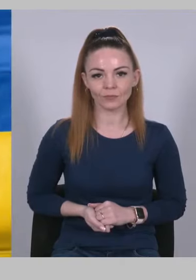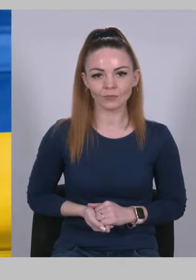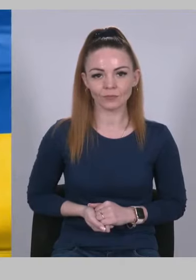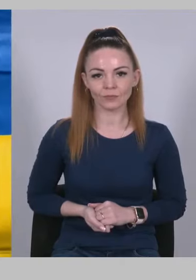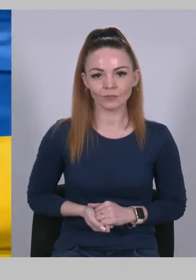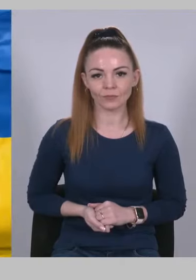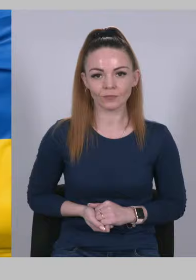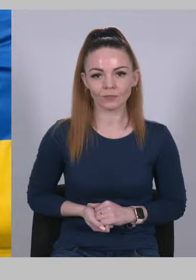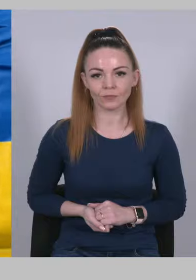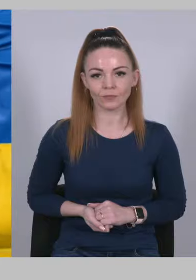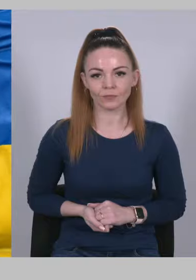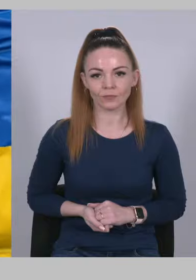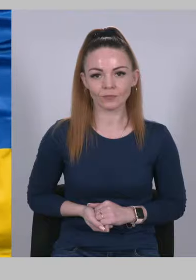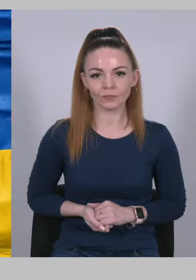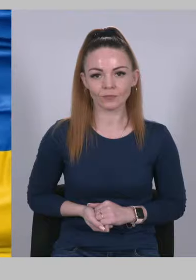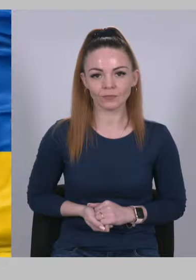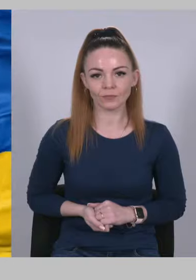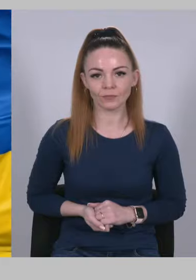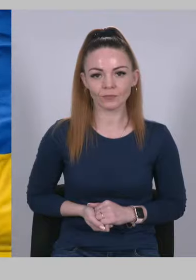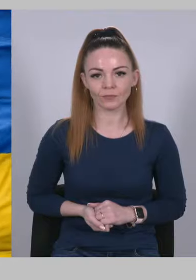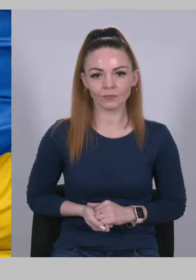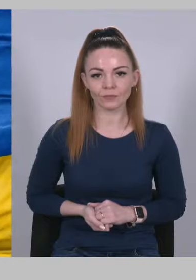Дякую. Дякую.